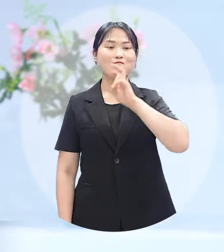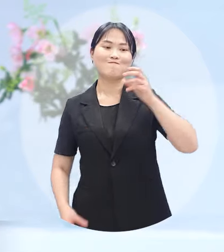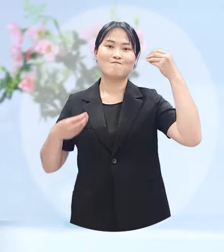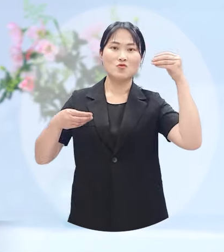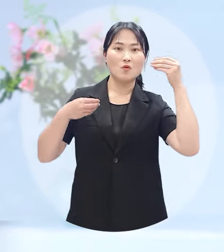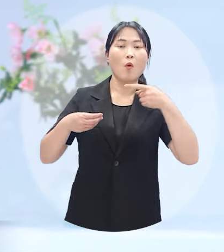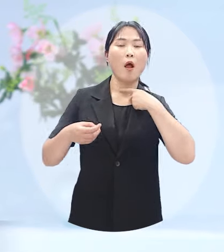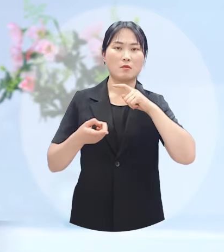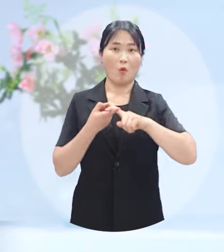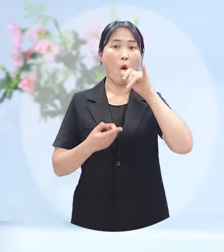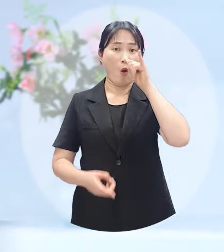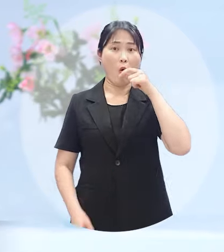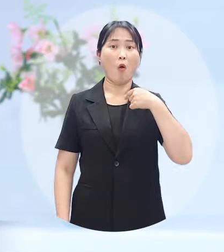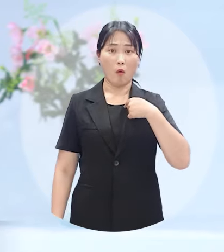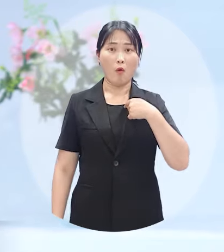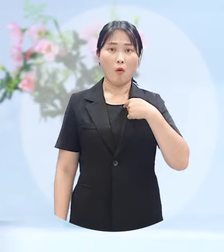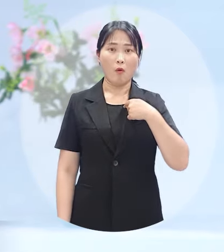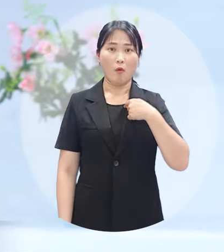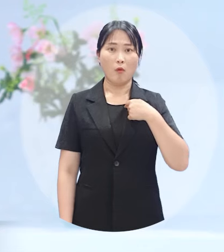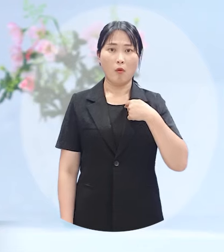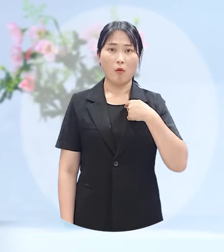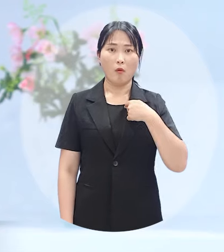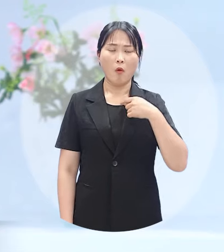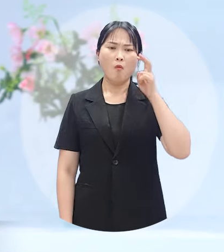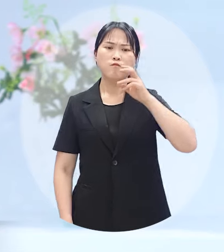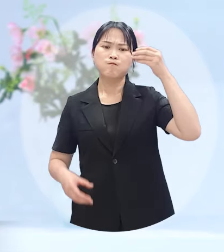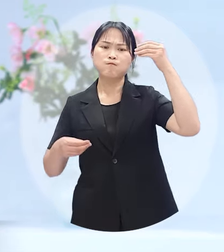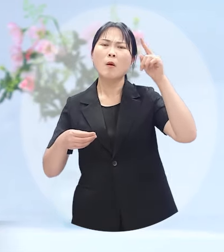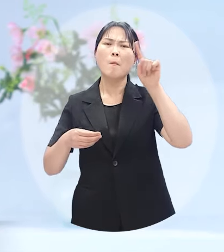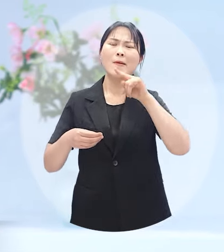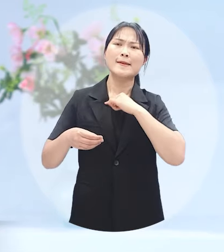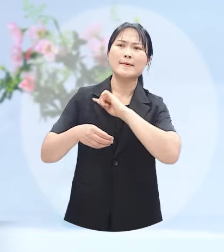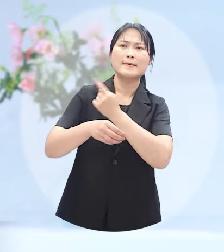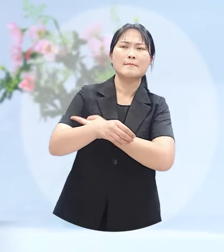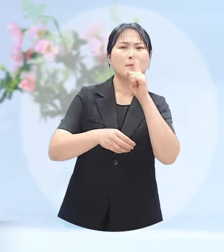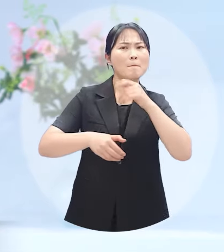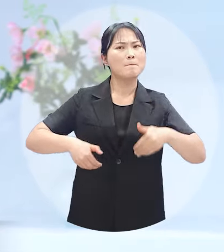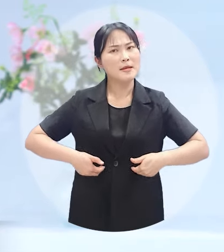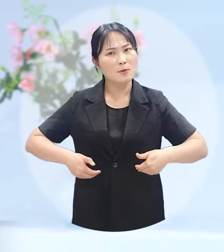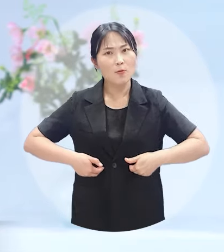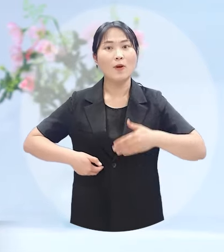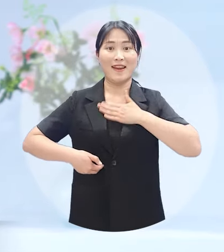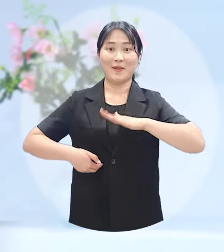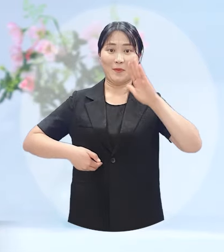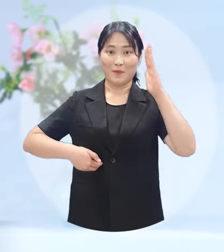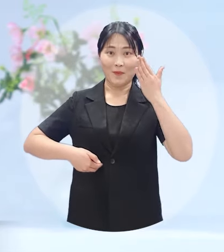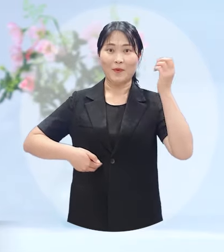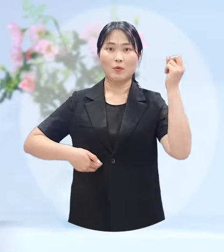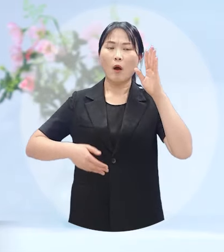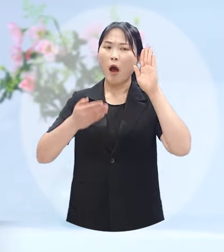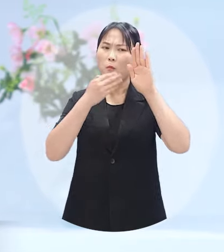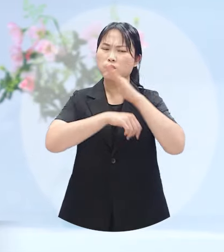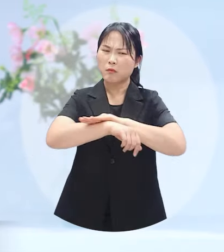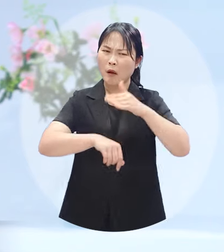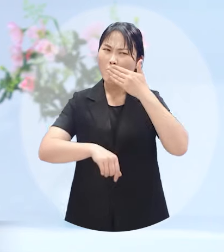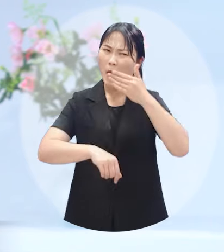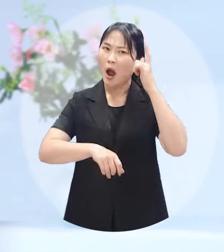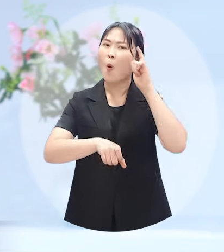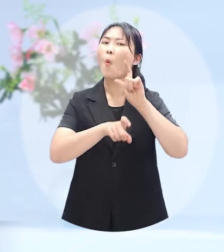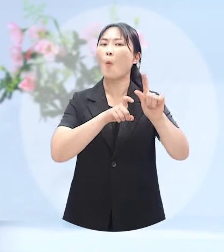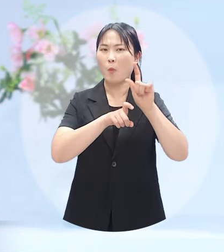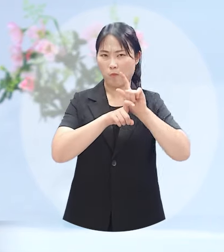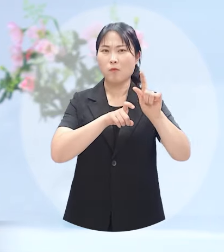쪽에 관심이 있었는데 뮤지컬에서 어떤 능력이 필요한지를 알고 그리고 앞으로 제가 잘할 수 있을까 이런